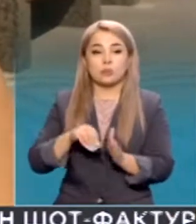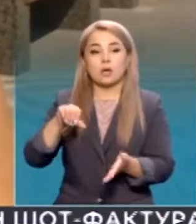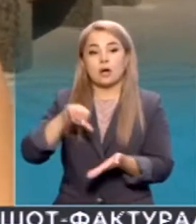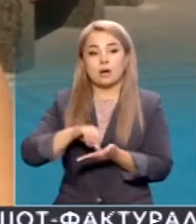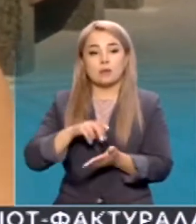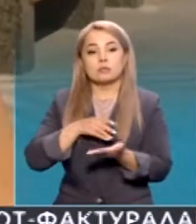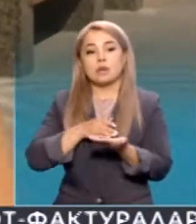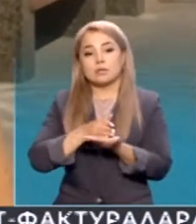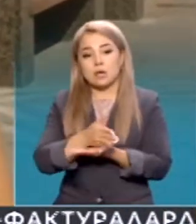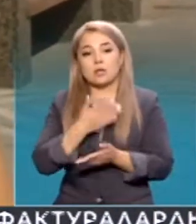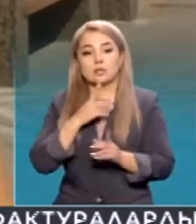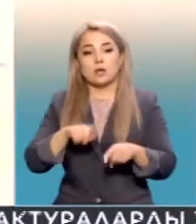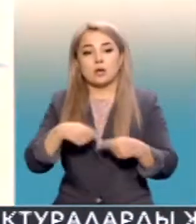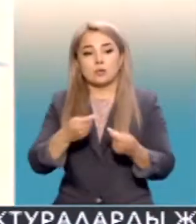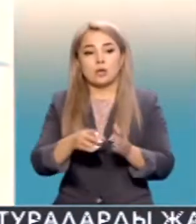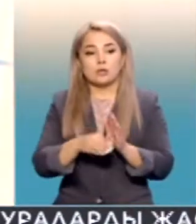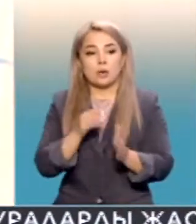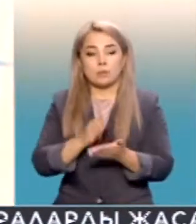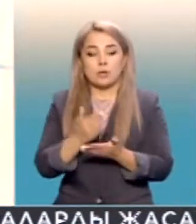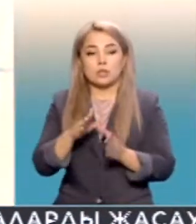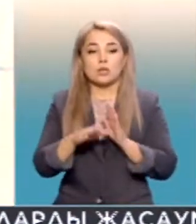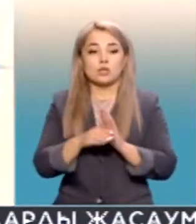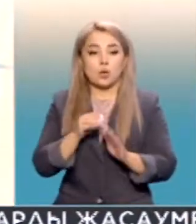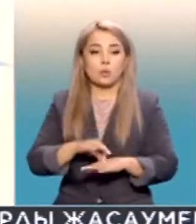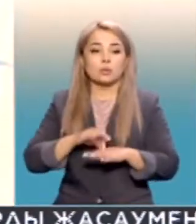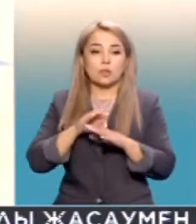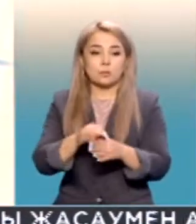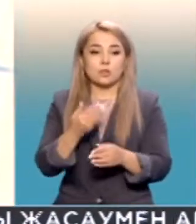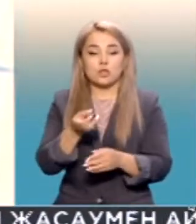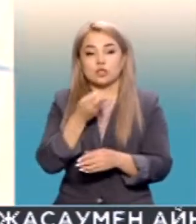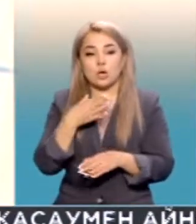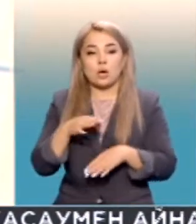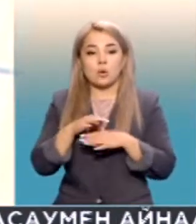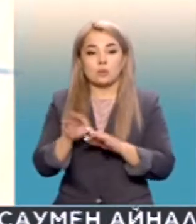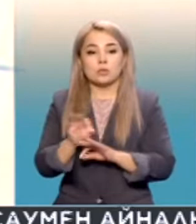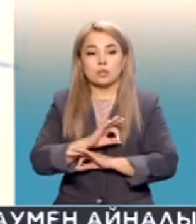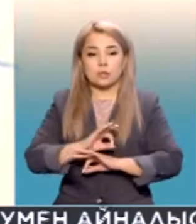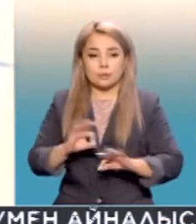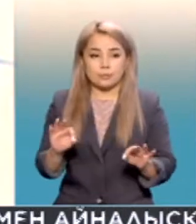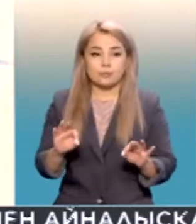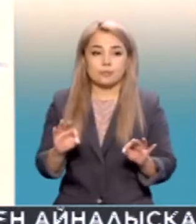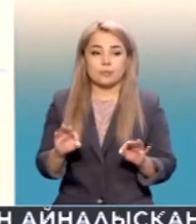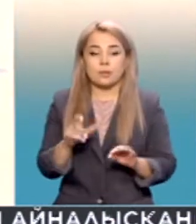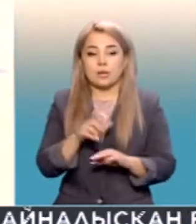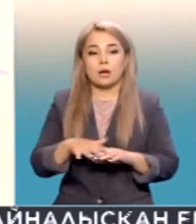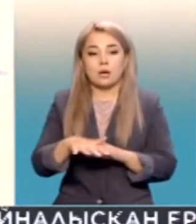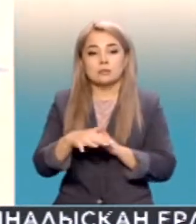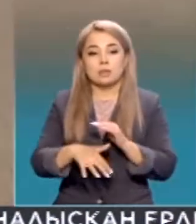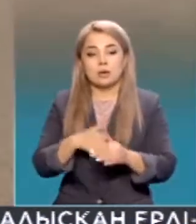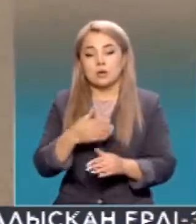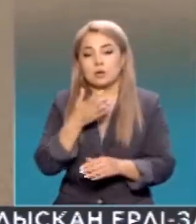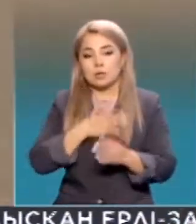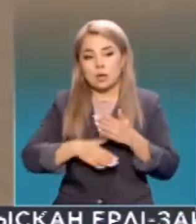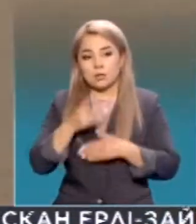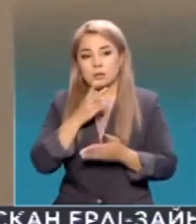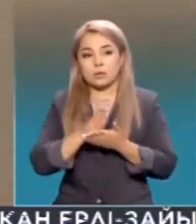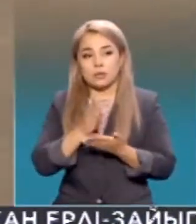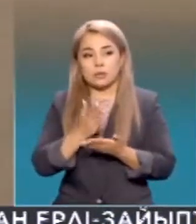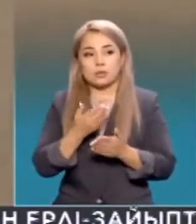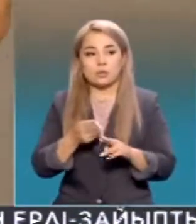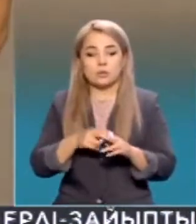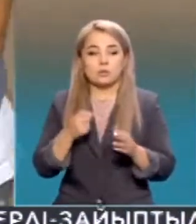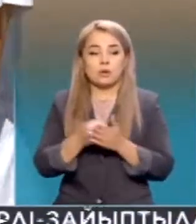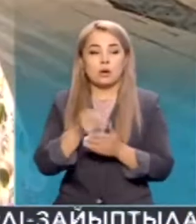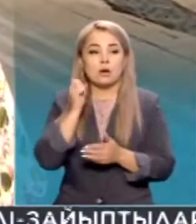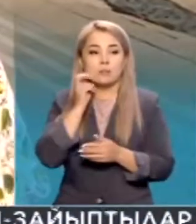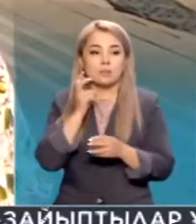қатысып, дауысымызды бердік. Референдум жақсы, өте тамаша өтті, халықтың да риза. Біз өзіміз түске дейін бар, дауыс